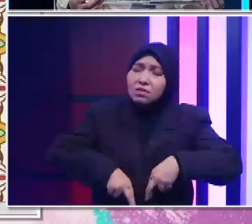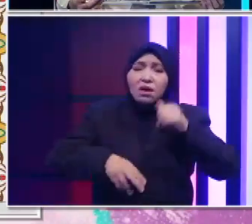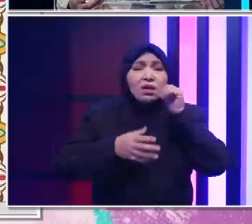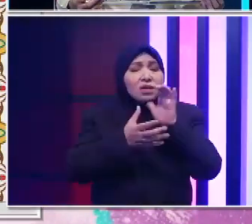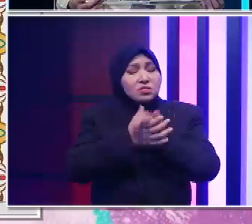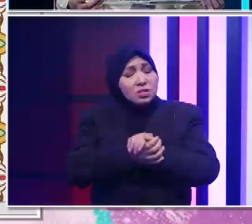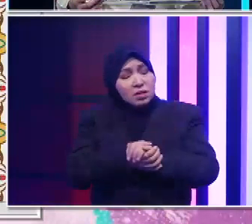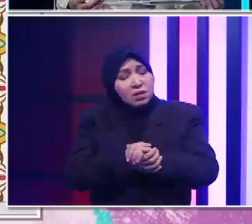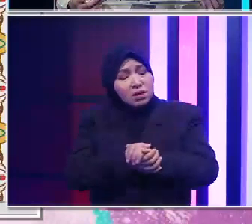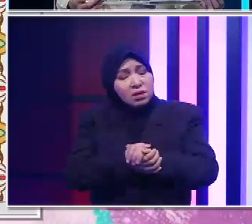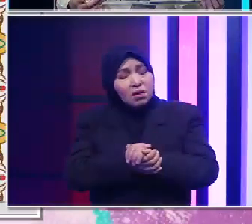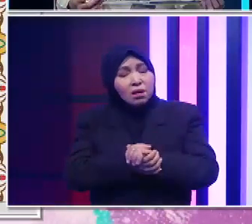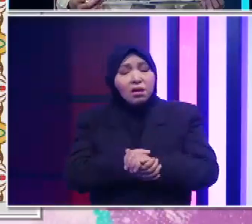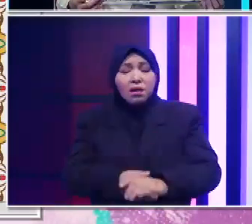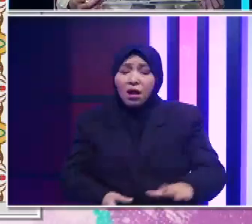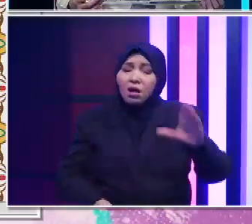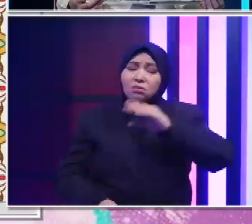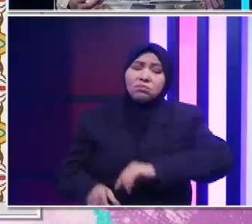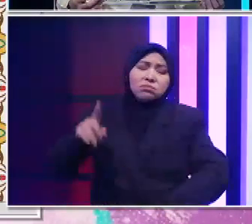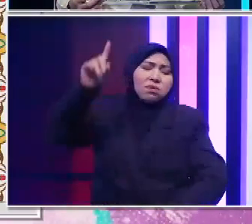azwajihi wa llahu